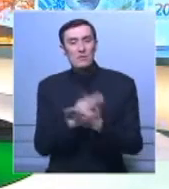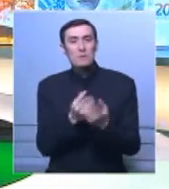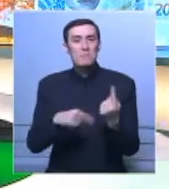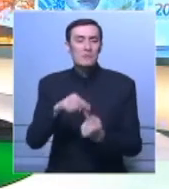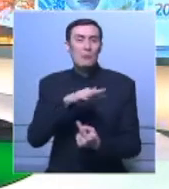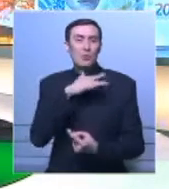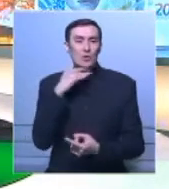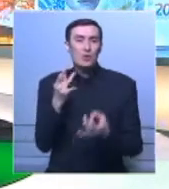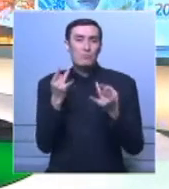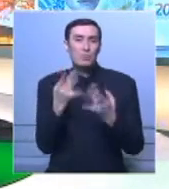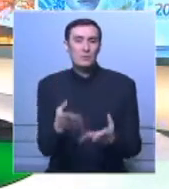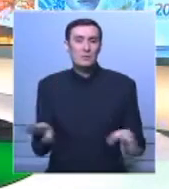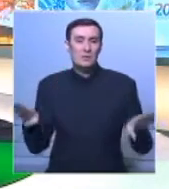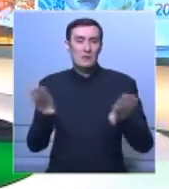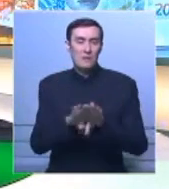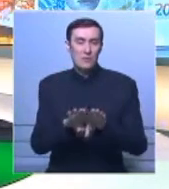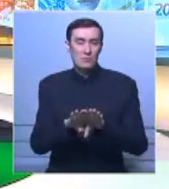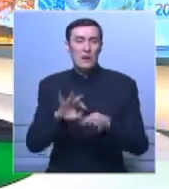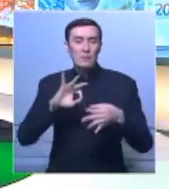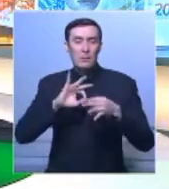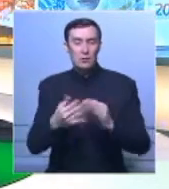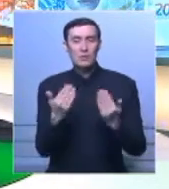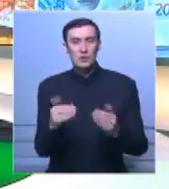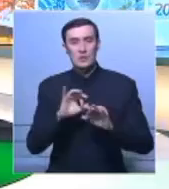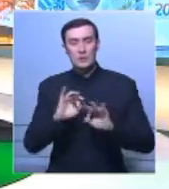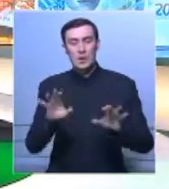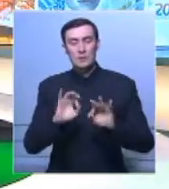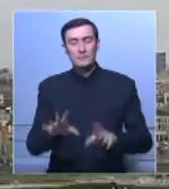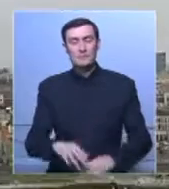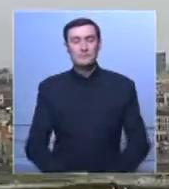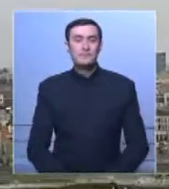а некоторым и вовсе закрываться. Подробнее в следующем сюжете.